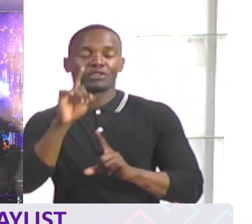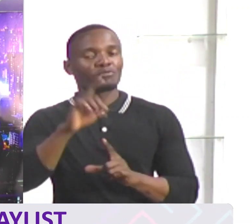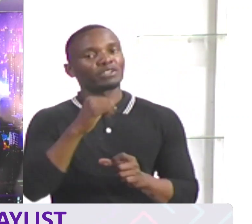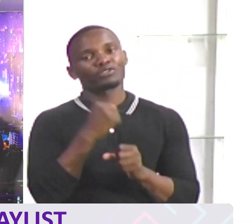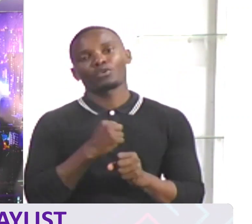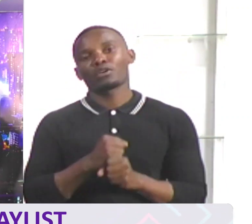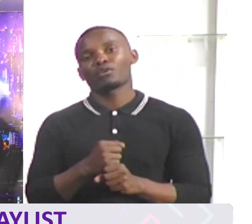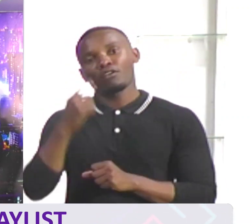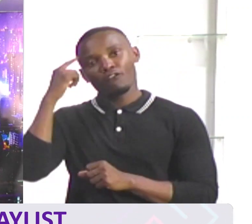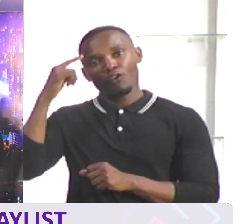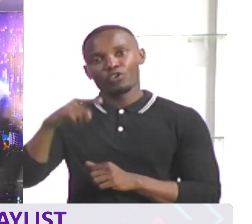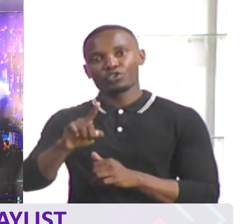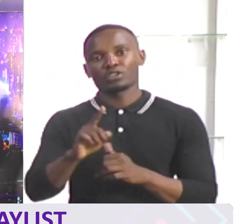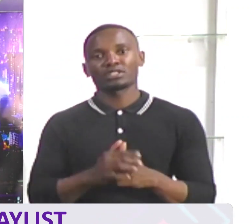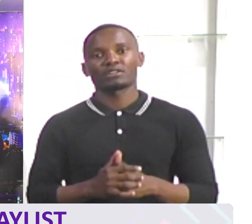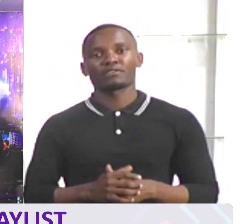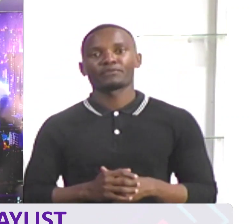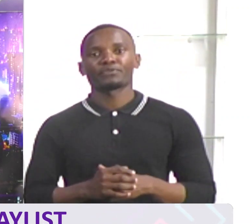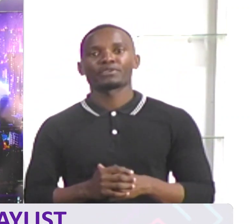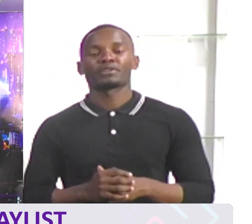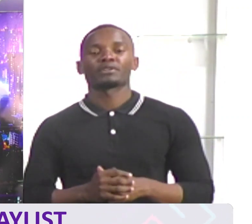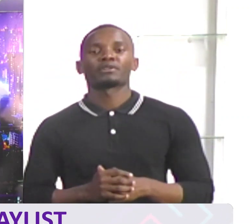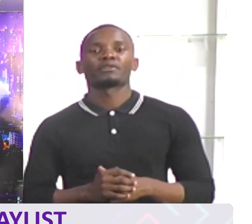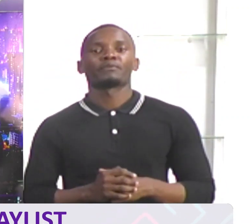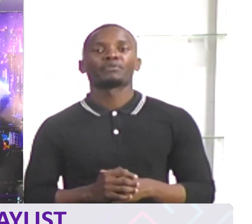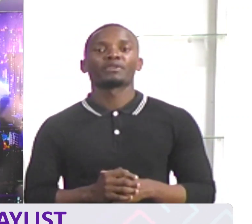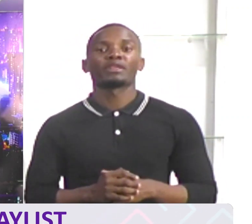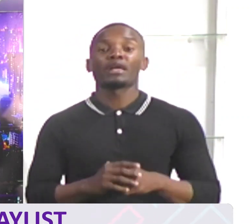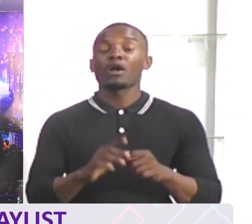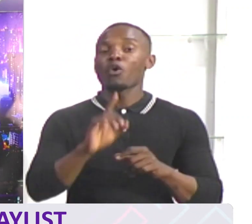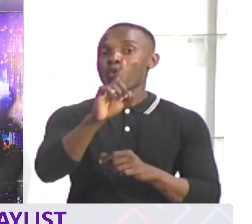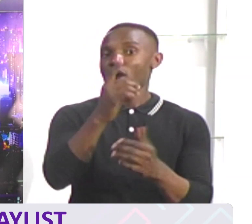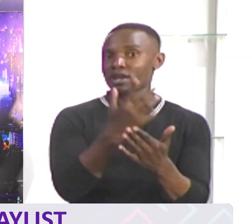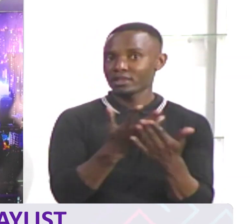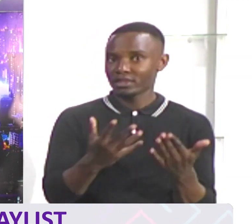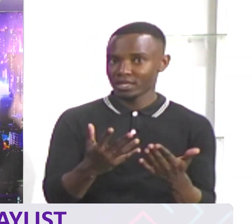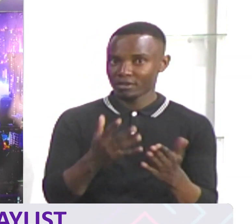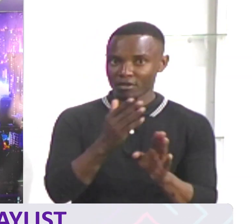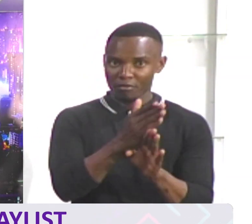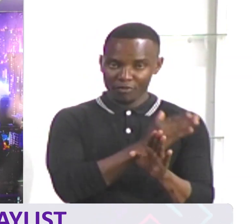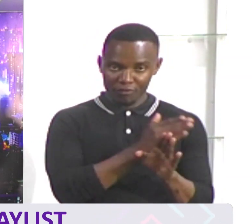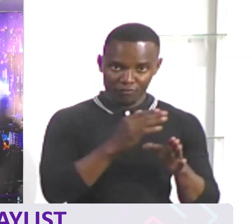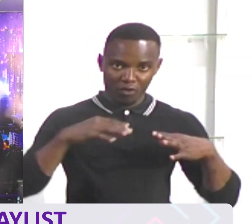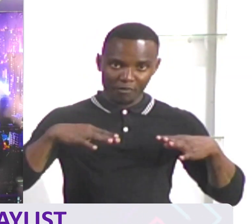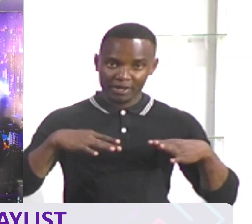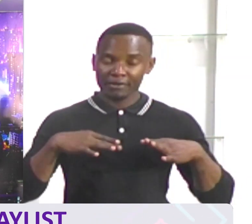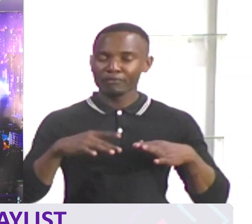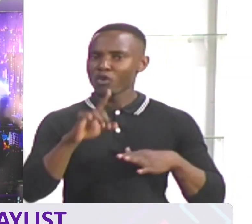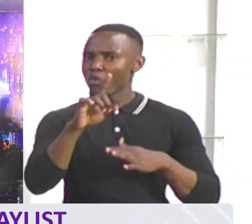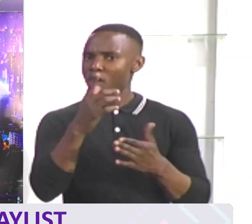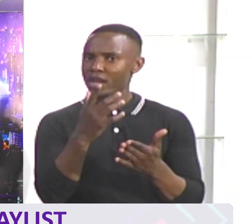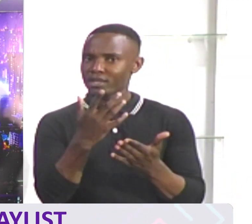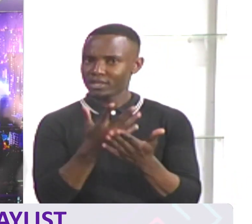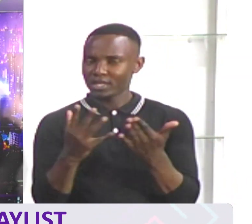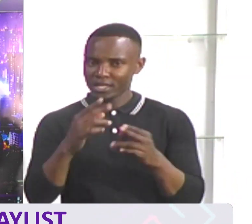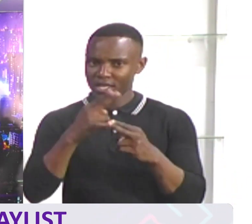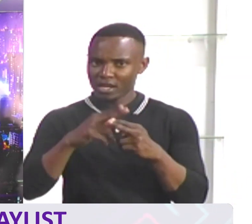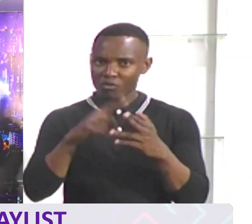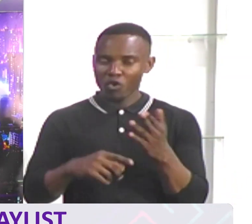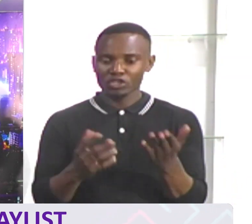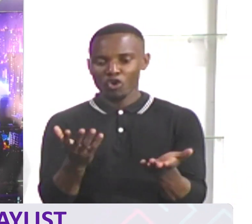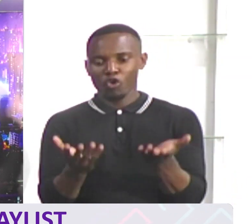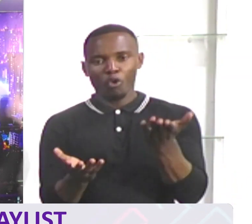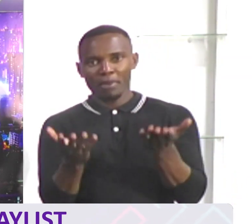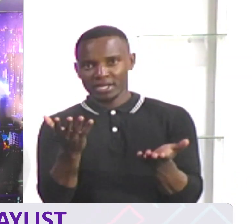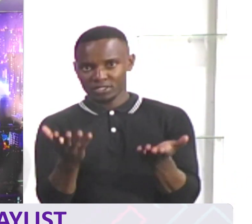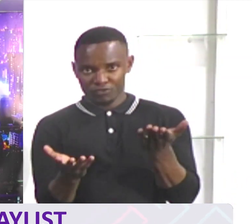moja, before tuduka mziki tupunge hewa mtu wangu. Kuna kitu moja naitonga comparison. Ndio. Sawa? Na hiyo na kama